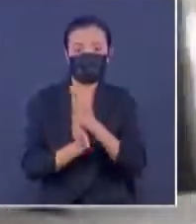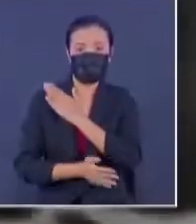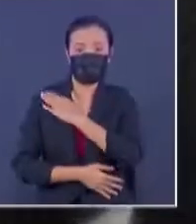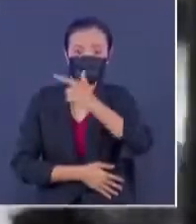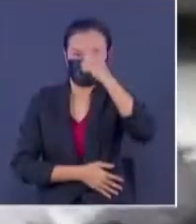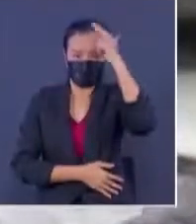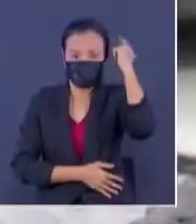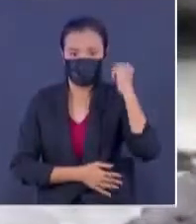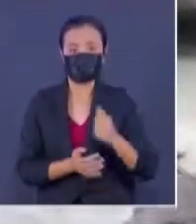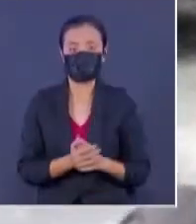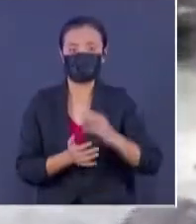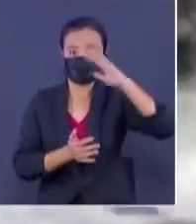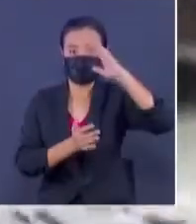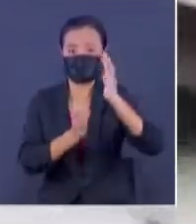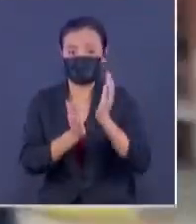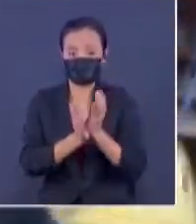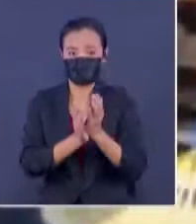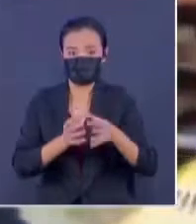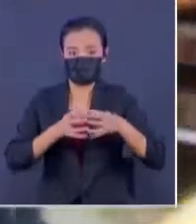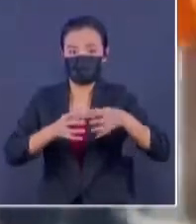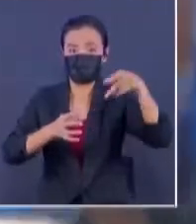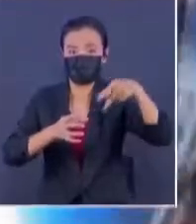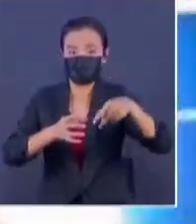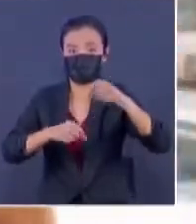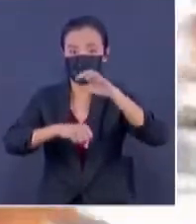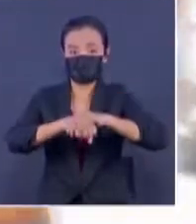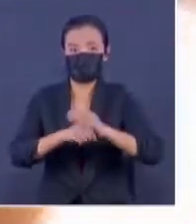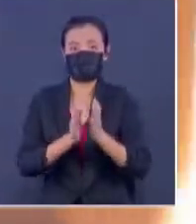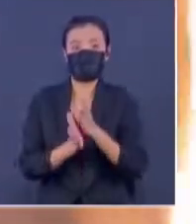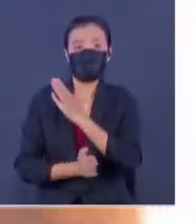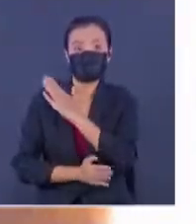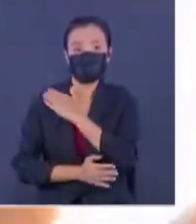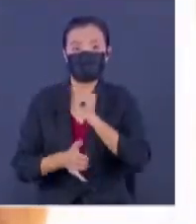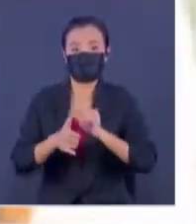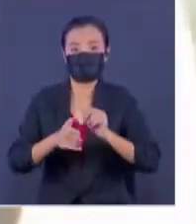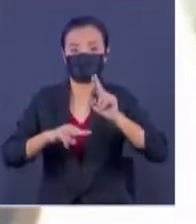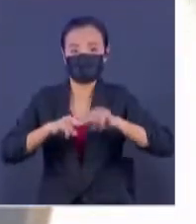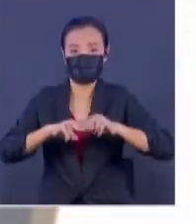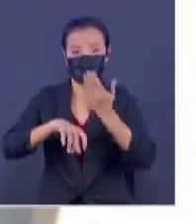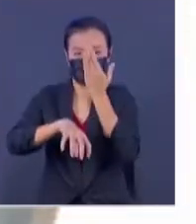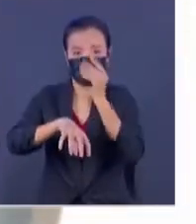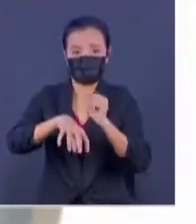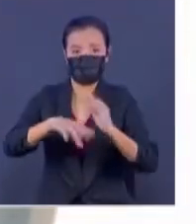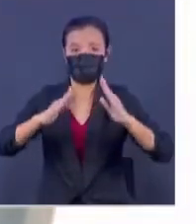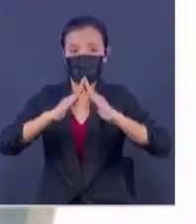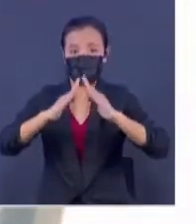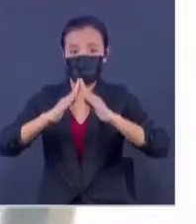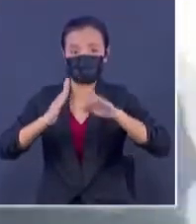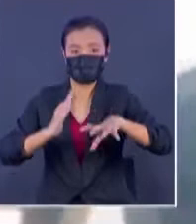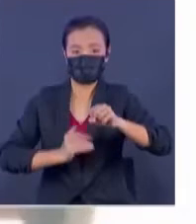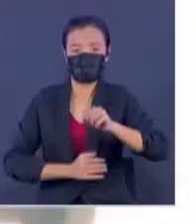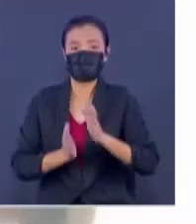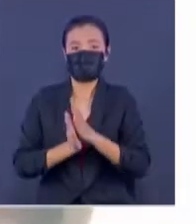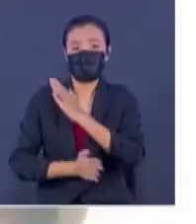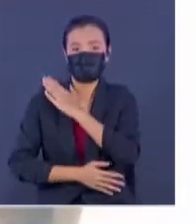ตำรวจคอมมานโดพร้อมตำรวจภูธรท่าศาลาเข้าจับตัวพระนรินทร์ศักดิ์ขณะที่นั่งอยู่หน้ากุฏิภายในสำนักสงฆ์แห่งหนึ่งที่อำเ